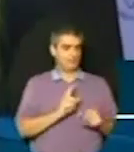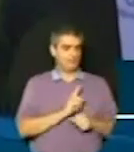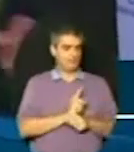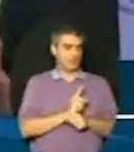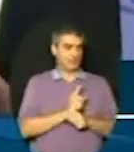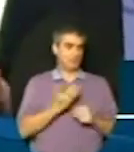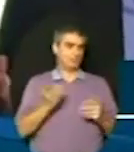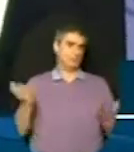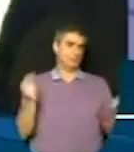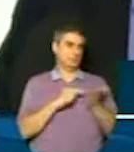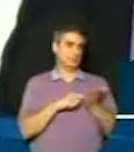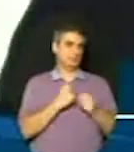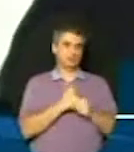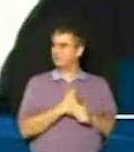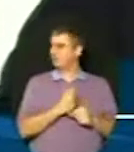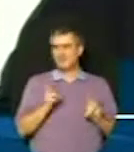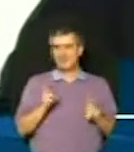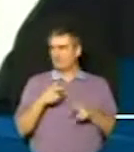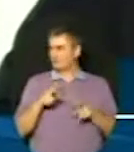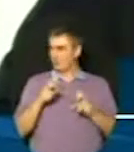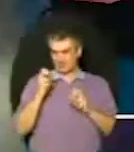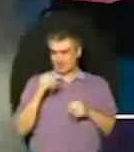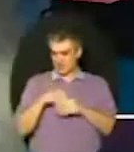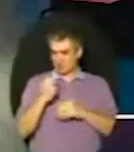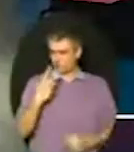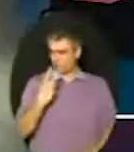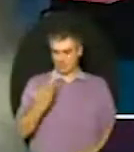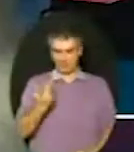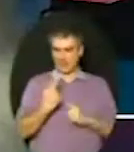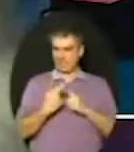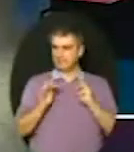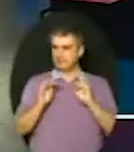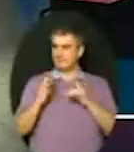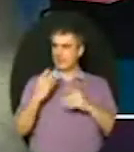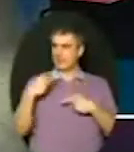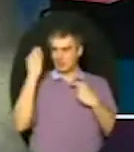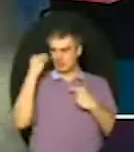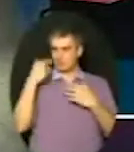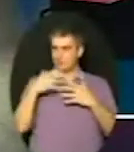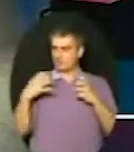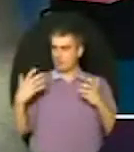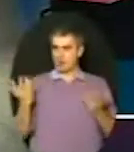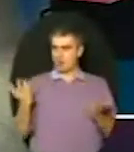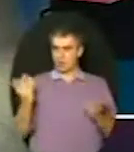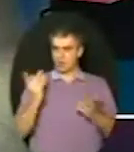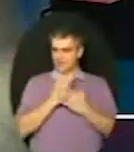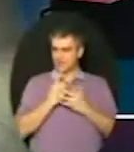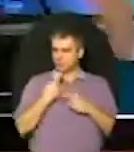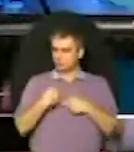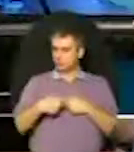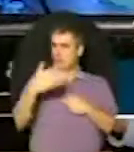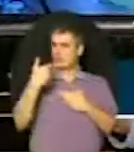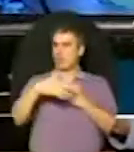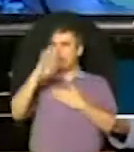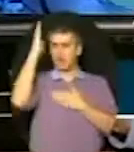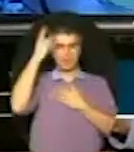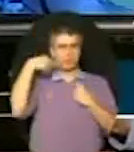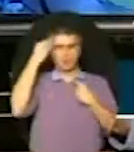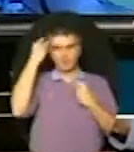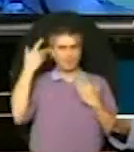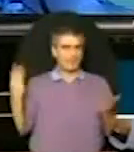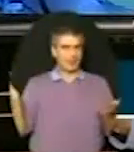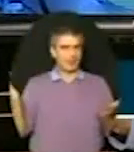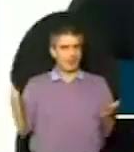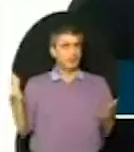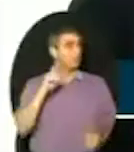מיידית. זו הסיבה שעשינו. אבל אי אפשר לנצל בשבועיים חצי מיליארד לימודים ארוך. בינתיים עברה כל השנה, חברים, יש סיכוי